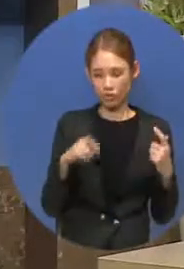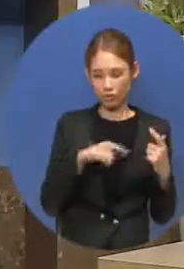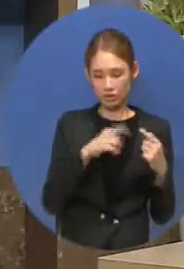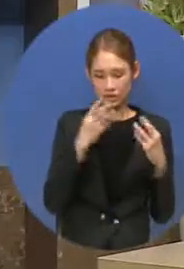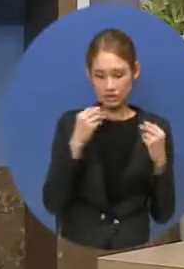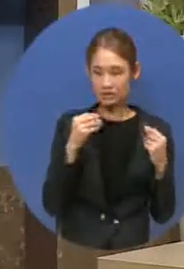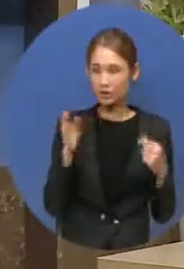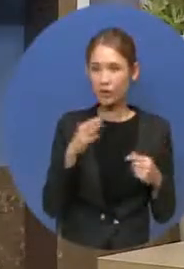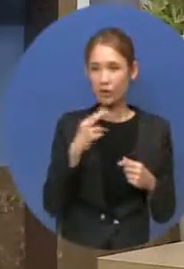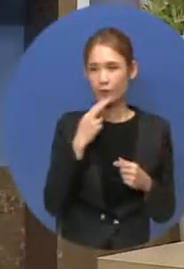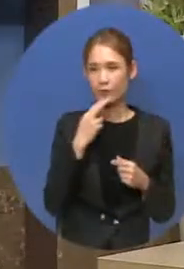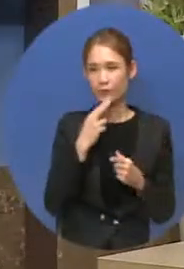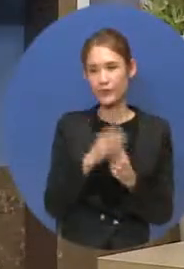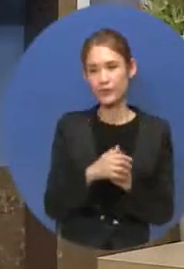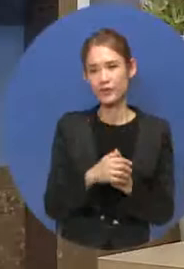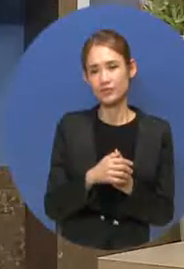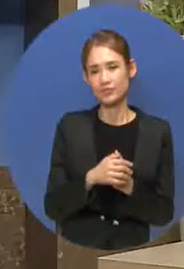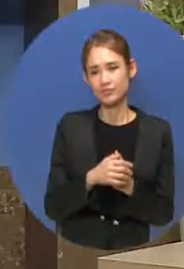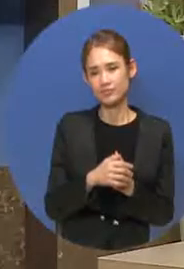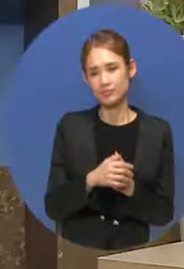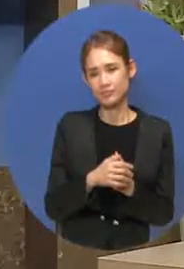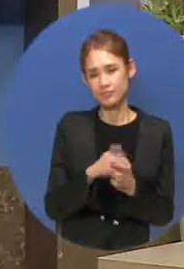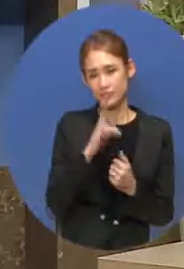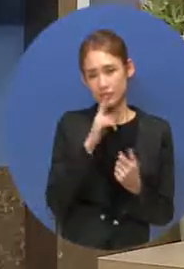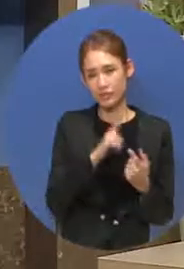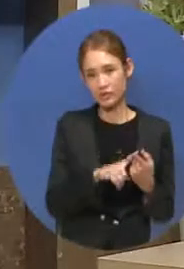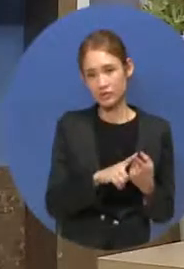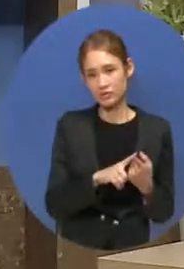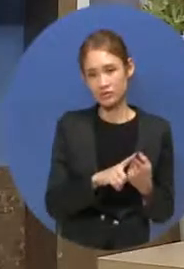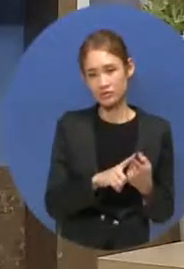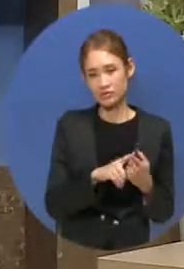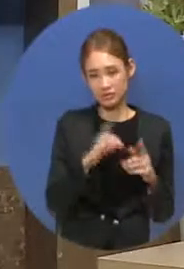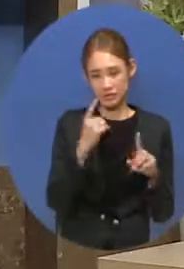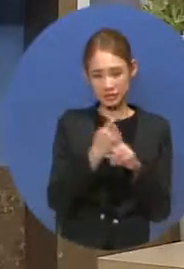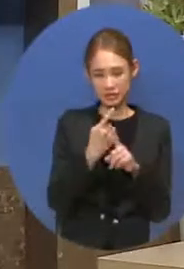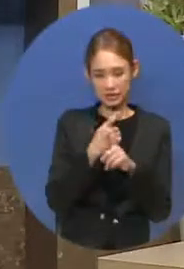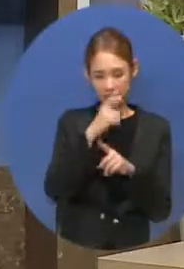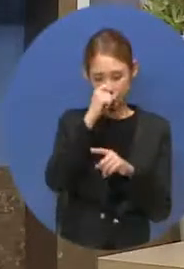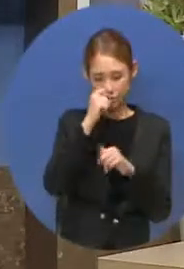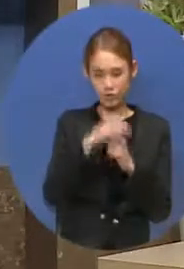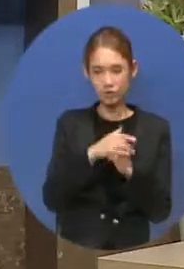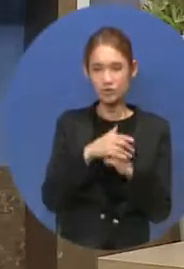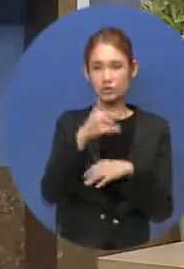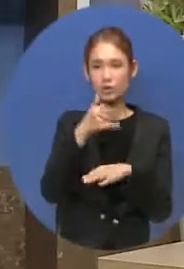보기가 쉽지 않거든요. 그러게 말입니다. 네. 근데 이제 말 그대로 정말 힐링되는 그런